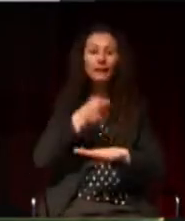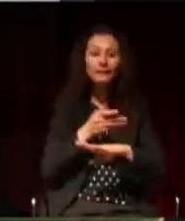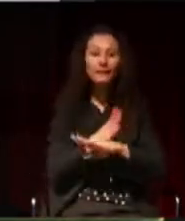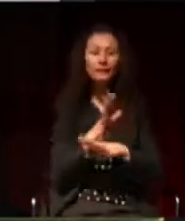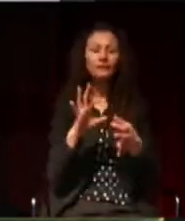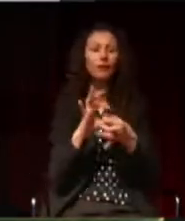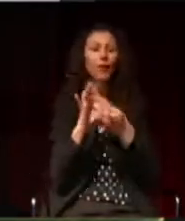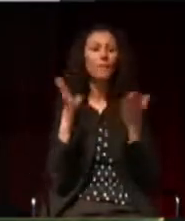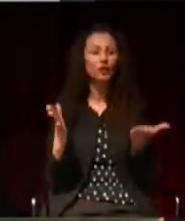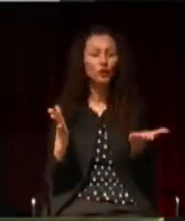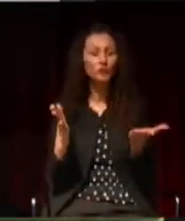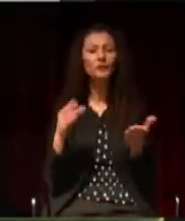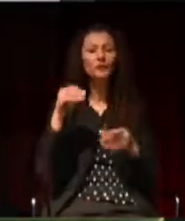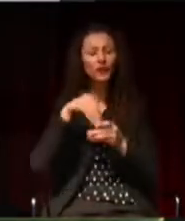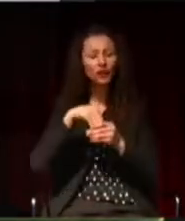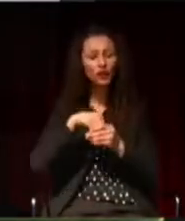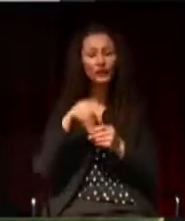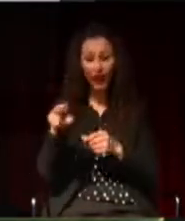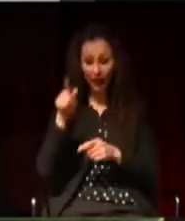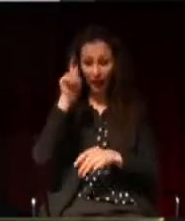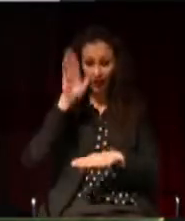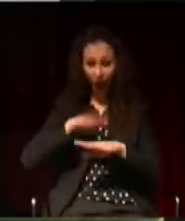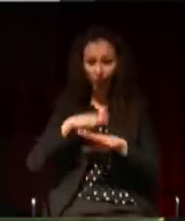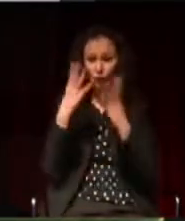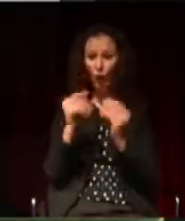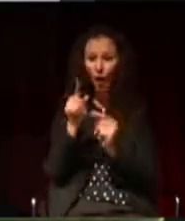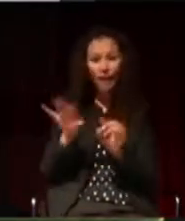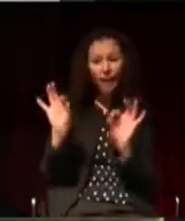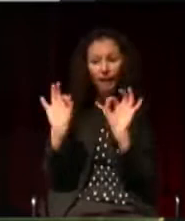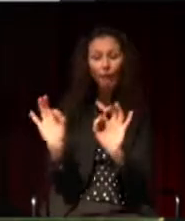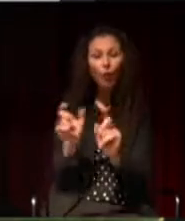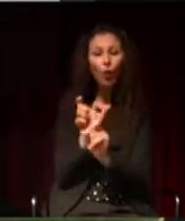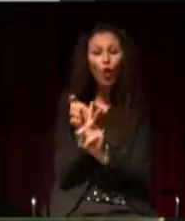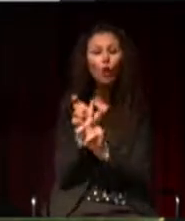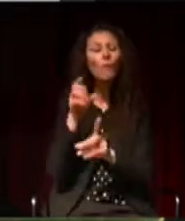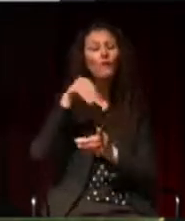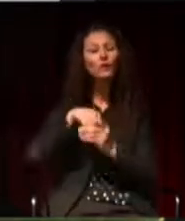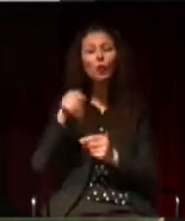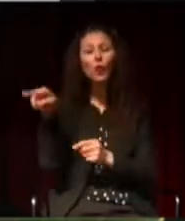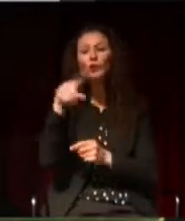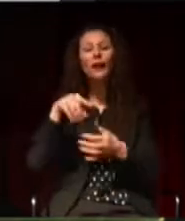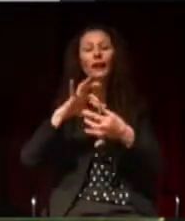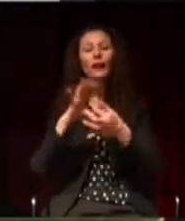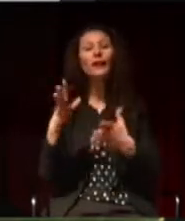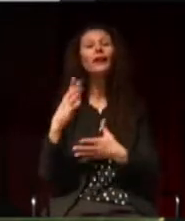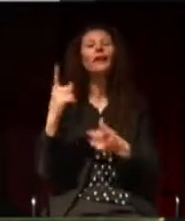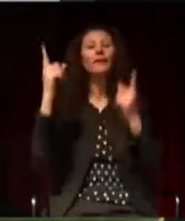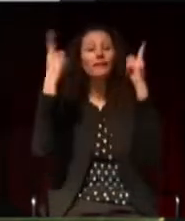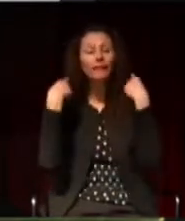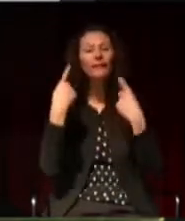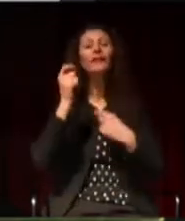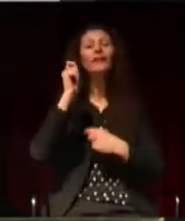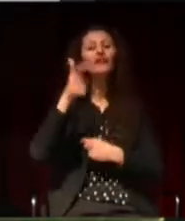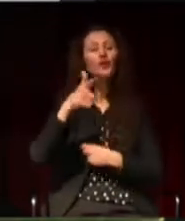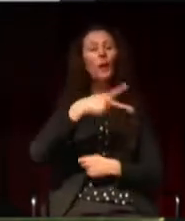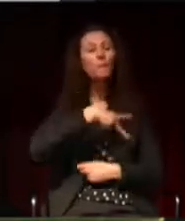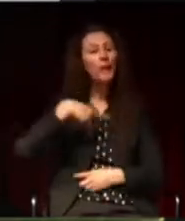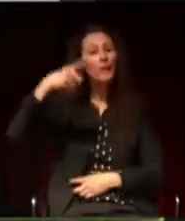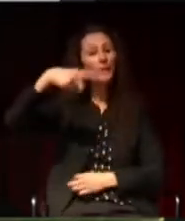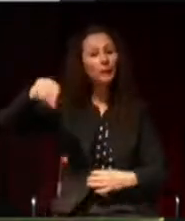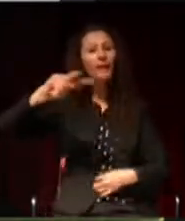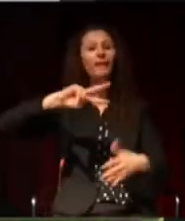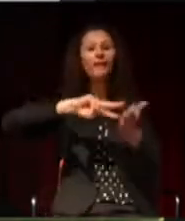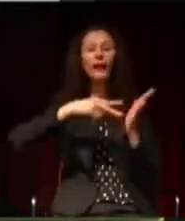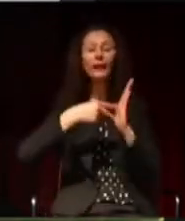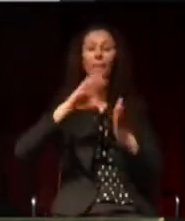amacımız müktesep olarak yapmış olanları korumak olduğu için onlarla ilgili yetkiyi ilçe belediyelerimizin ilgili